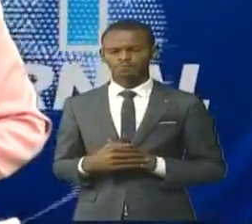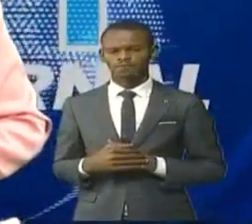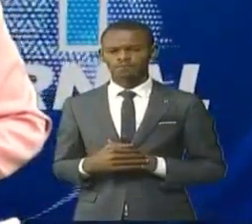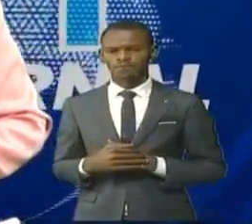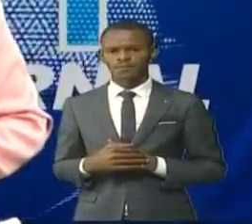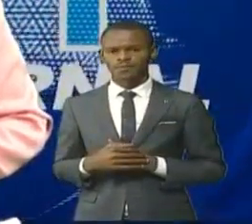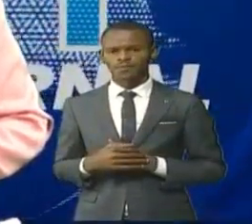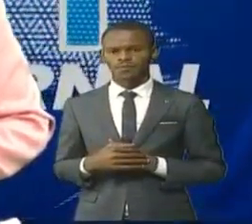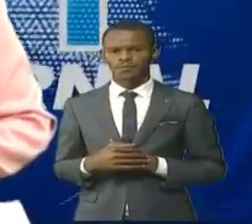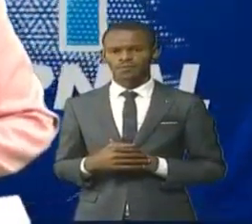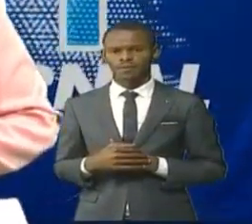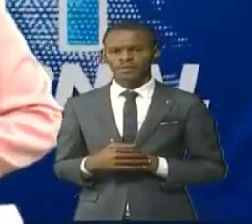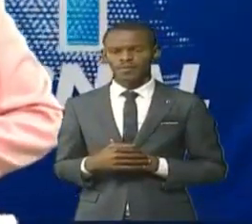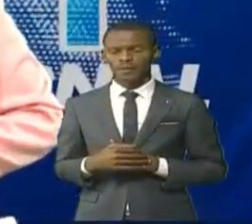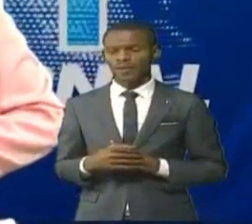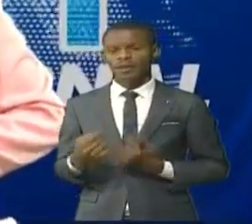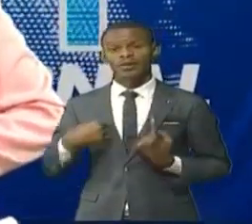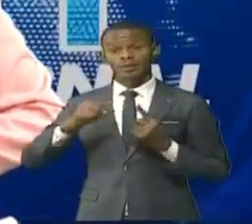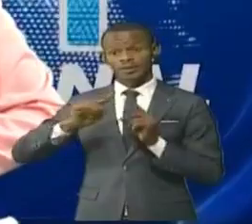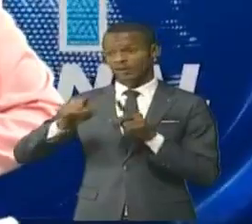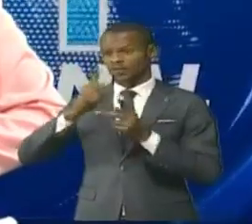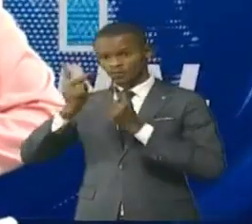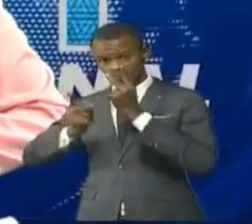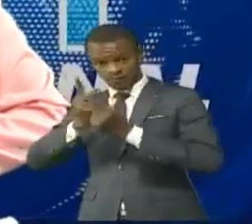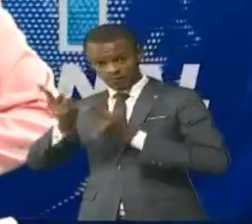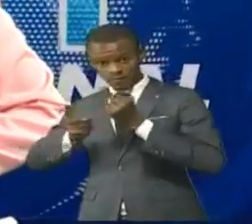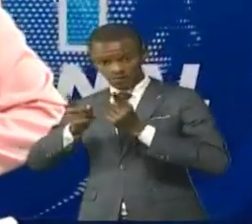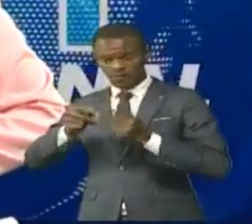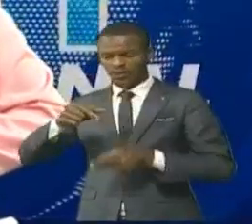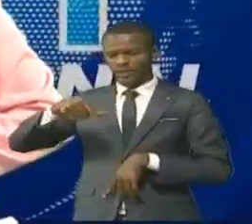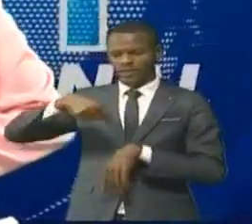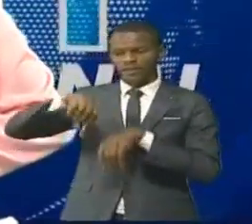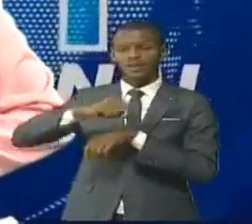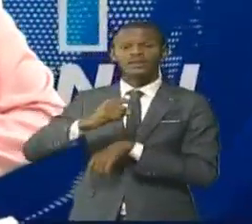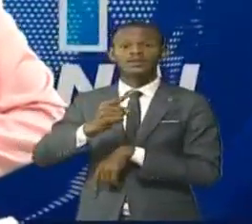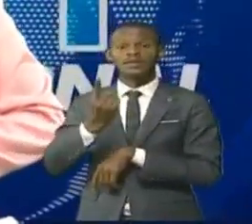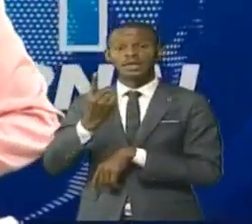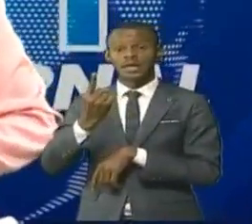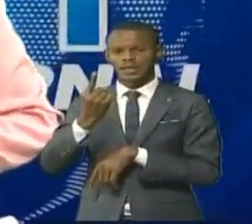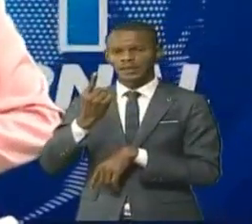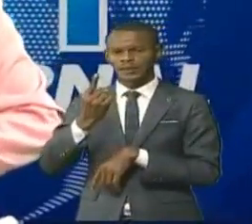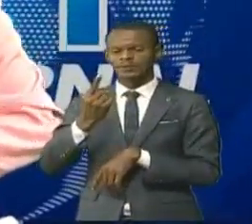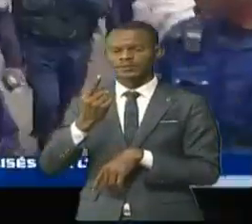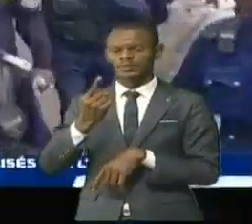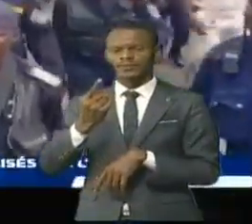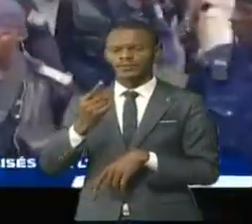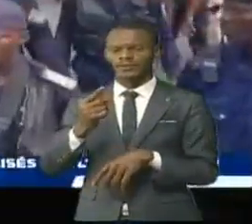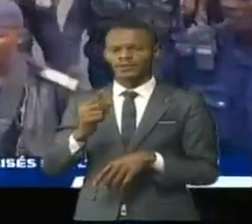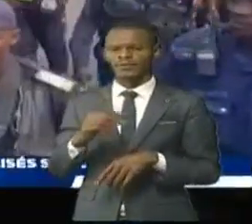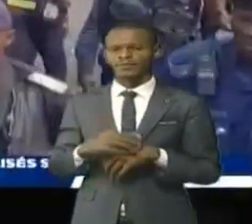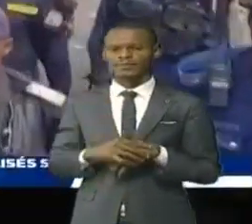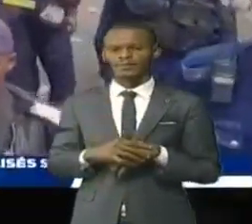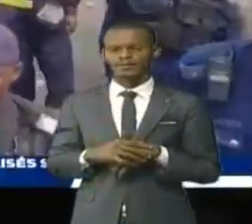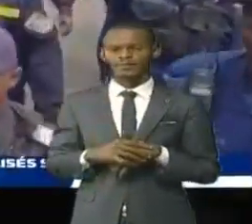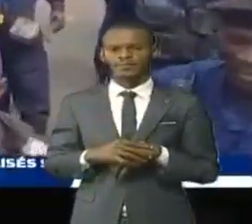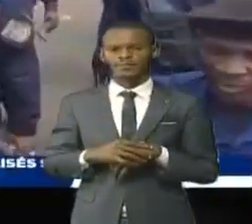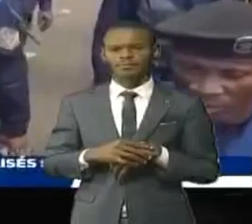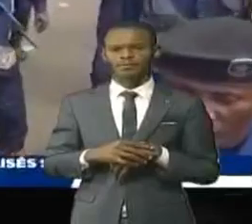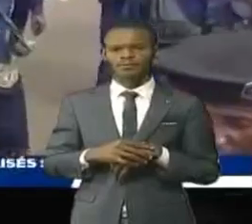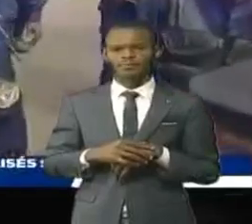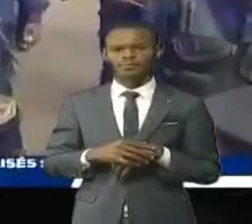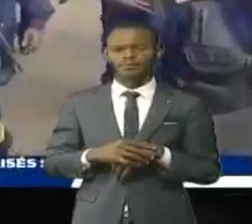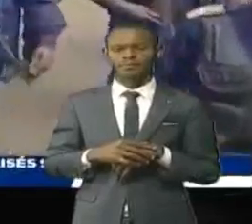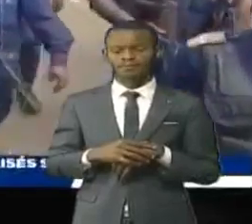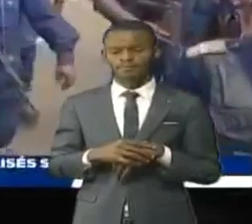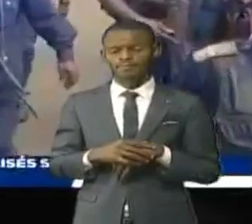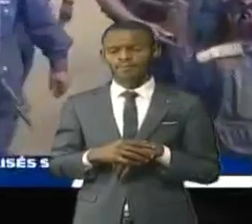d'itinérance dans le quartier 1 et puis à Kingasani. Reportage. En cette période de fin d'année, le commandant